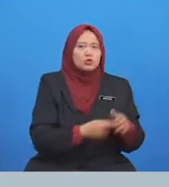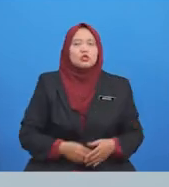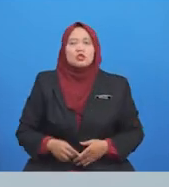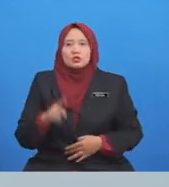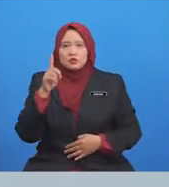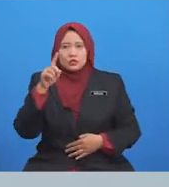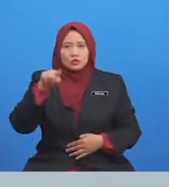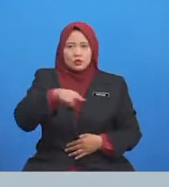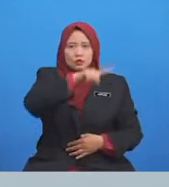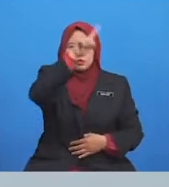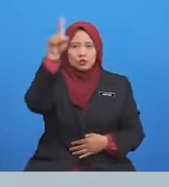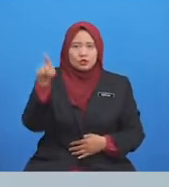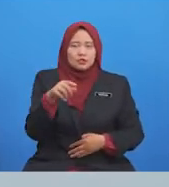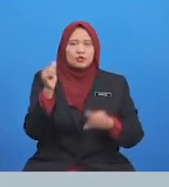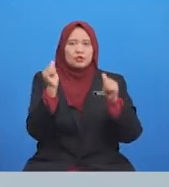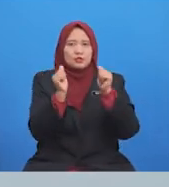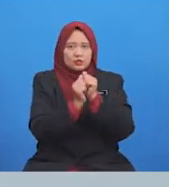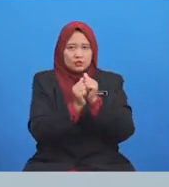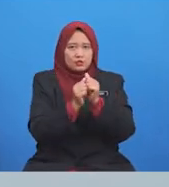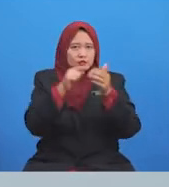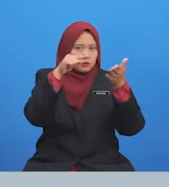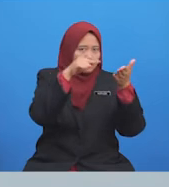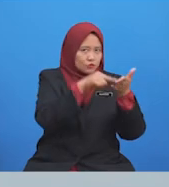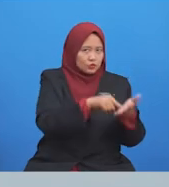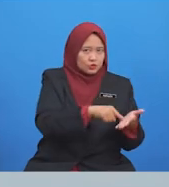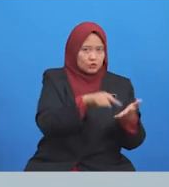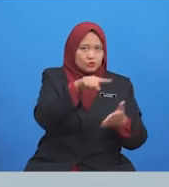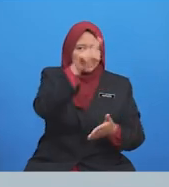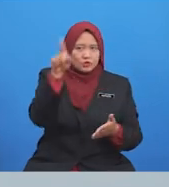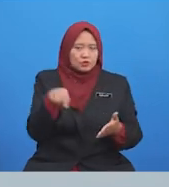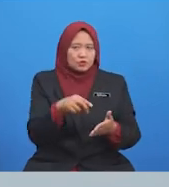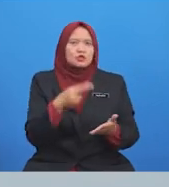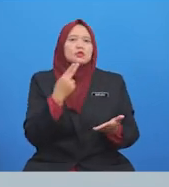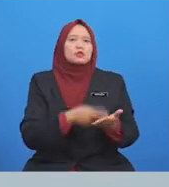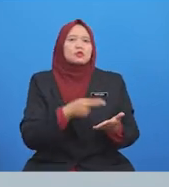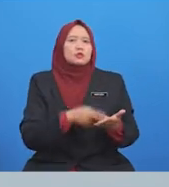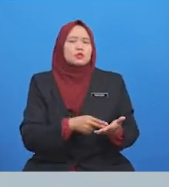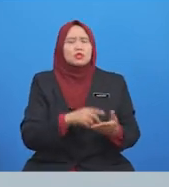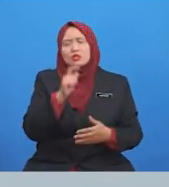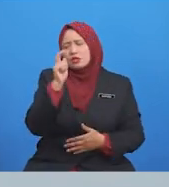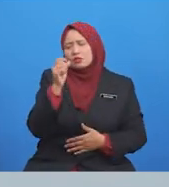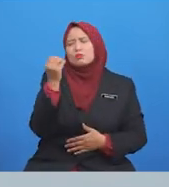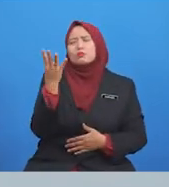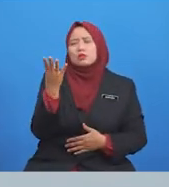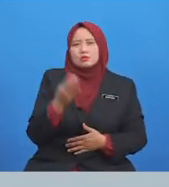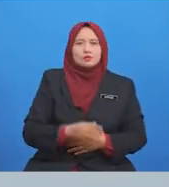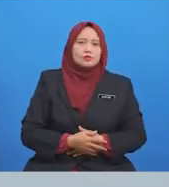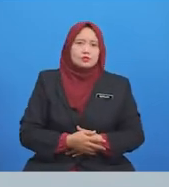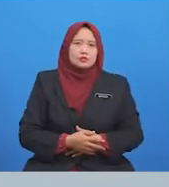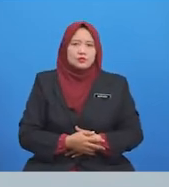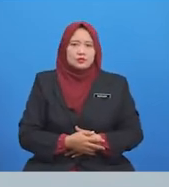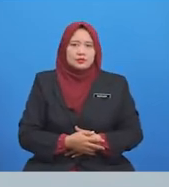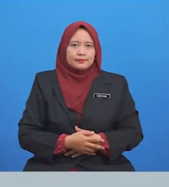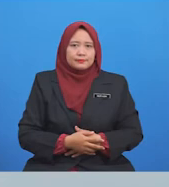O ialah pusat bulatan. Hitung nilai X. Baiklah murid-murid, rajah menunjukkan